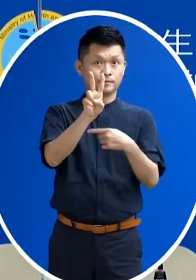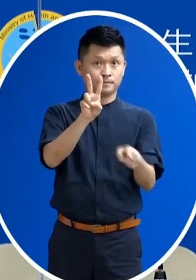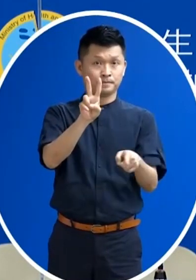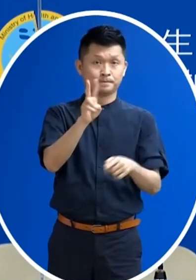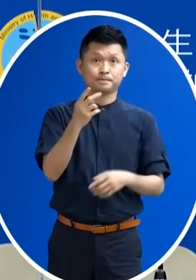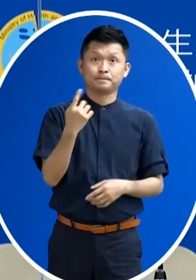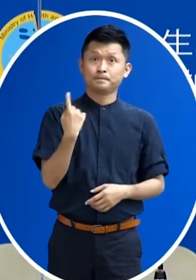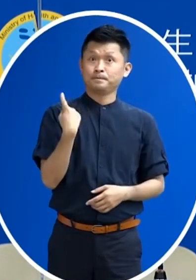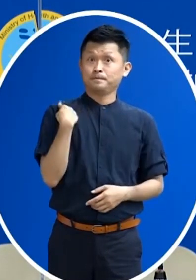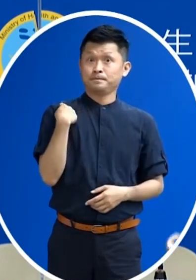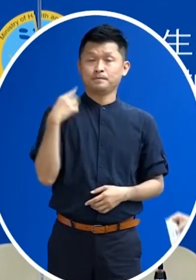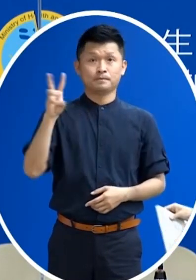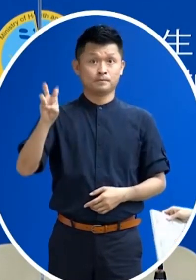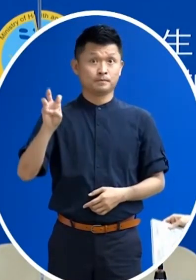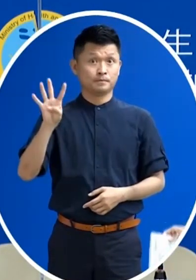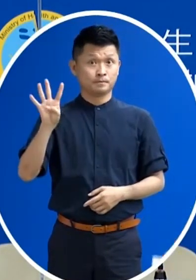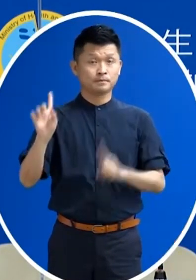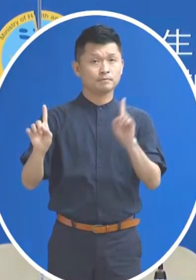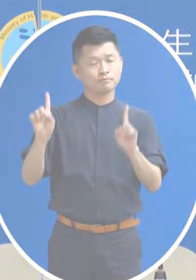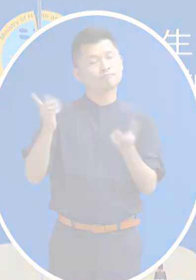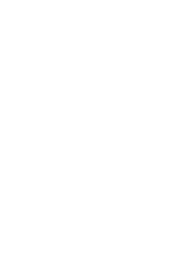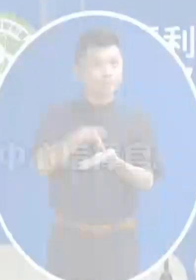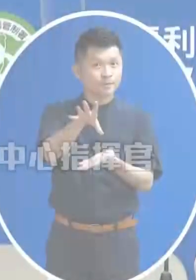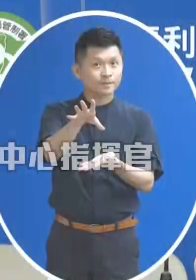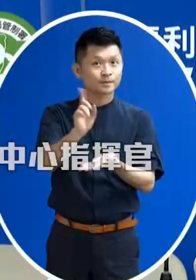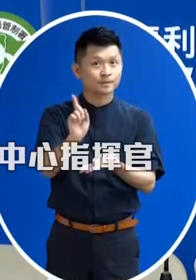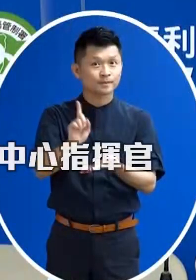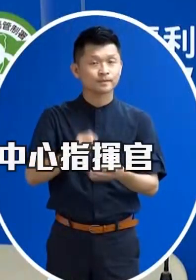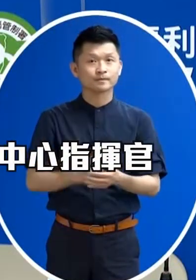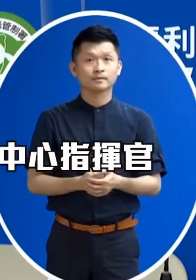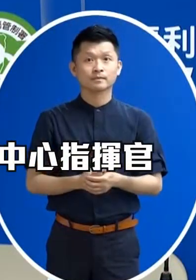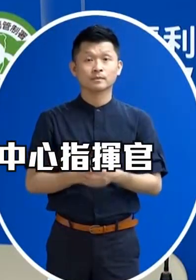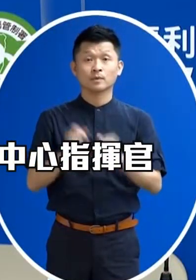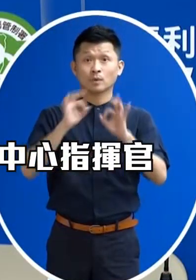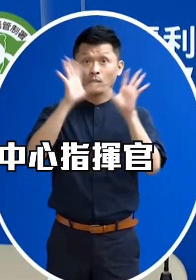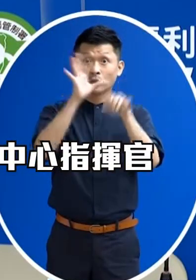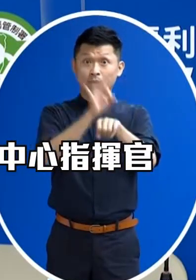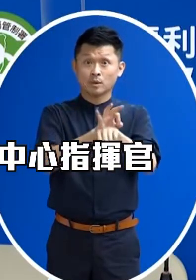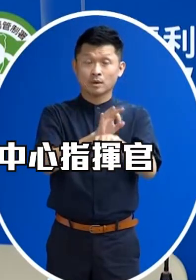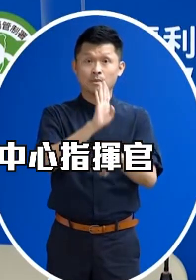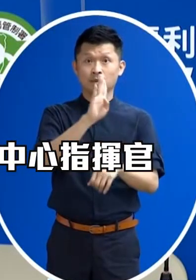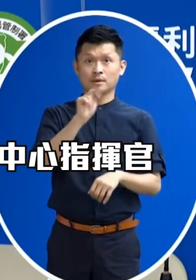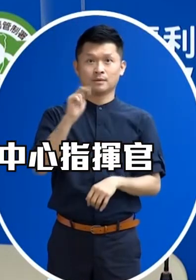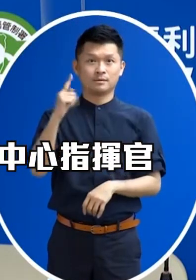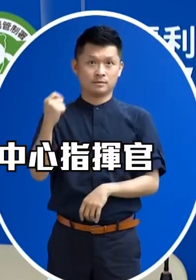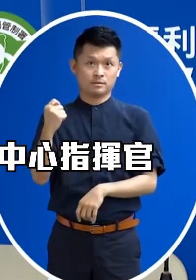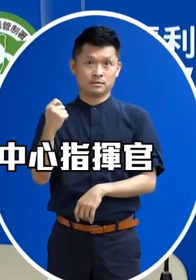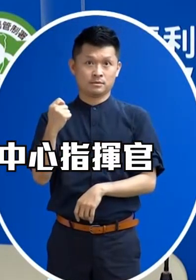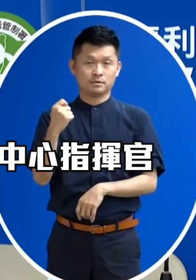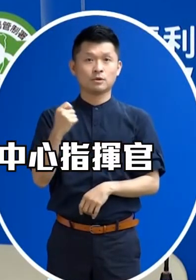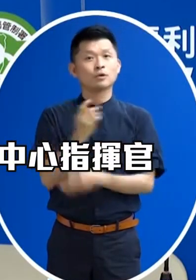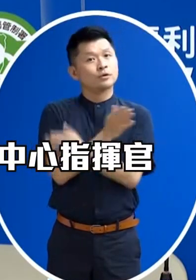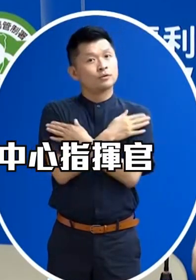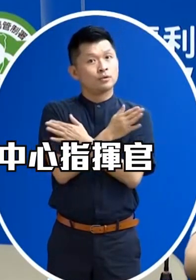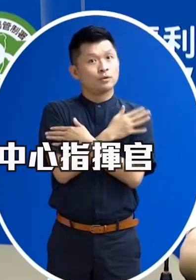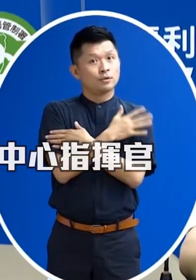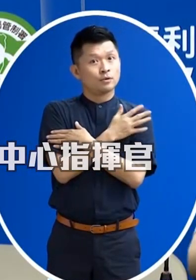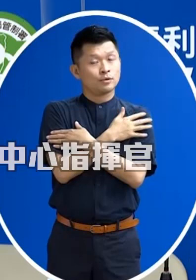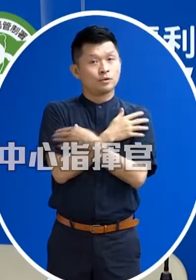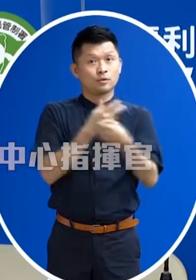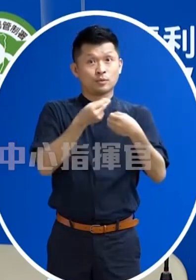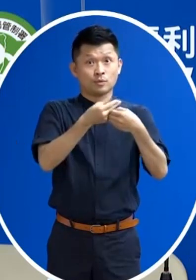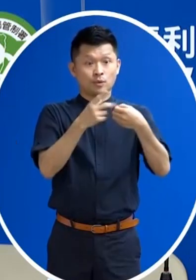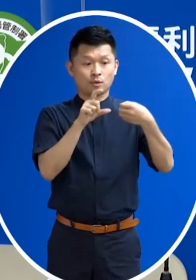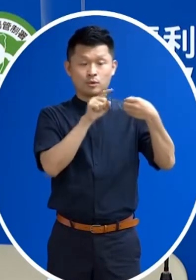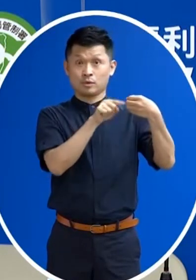之前一天哈34个看起来是差不多的。 我们这个辉瑞 BNT 的这个幼儿剂型的疫